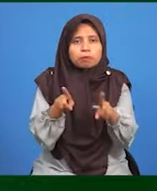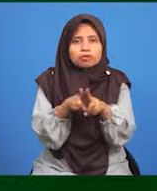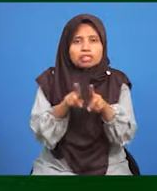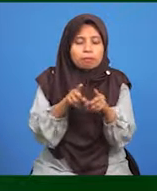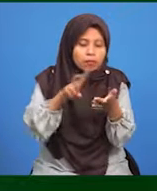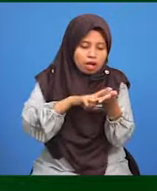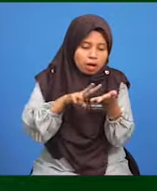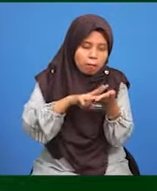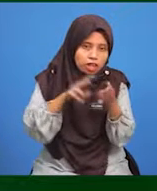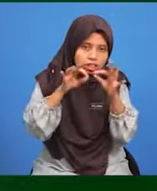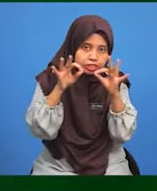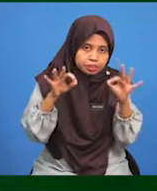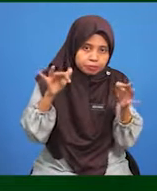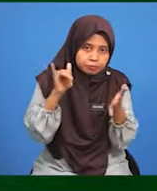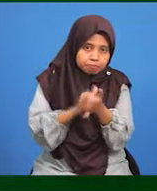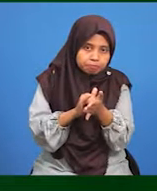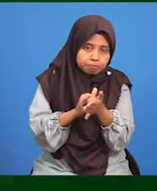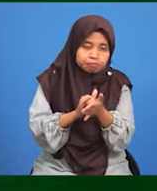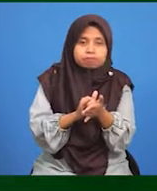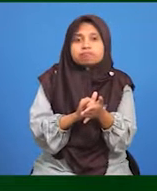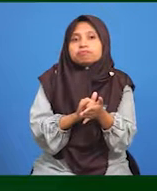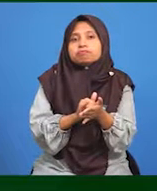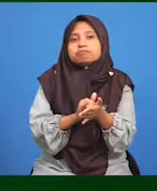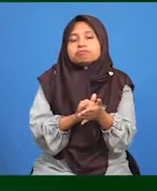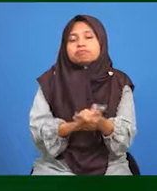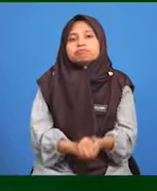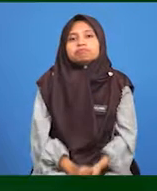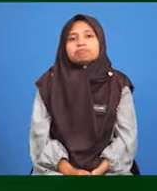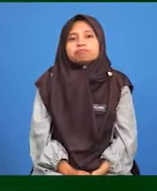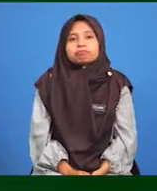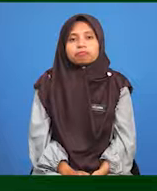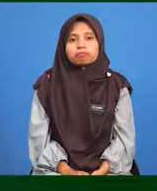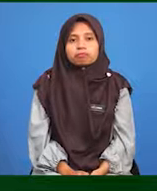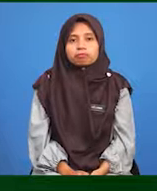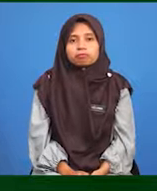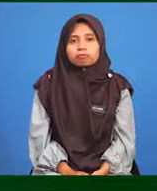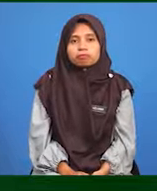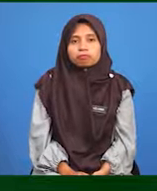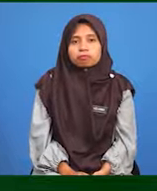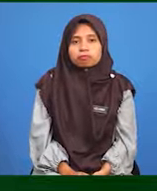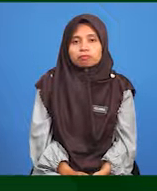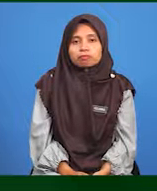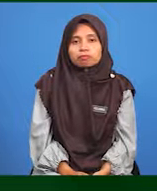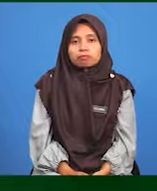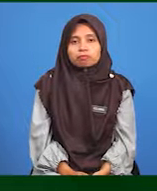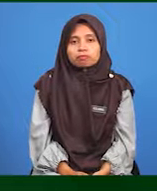membaca ayat tersebut dengan intonasi yang betul